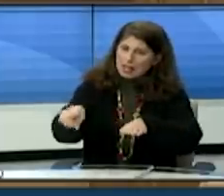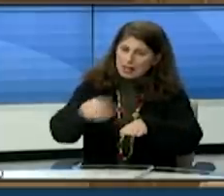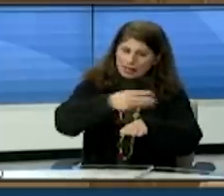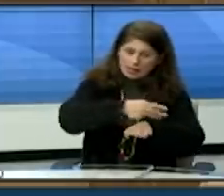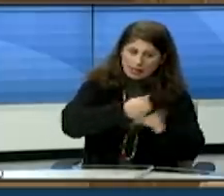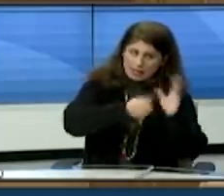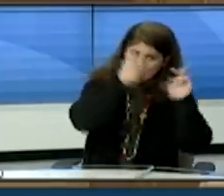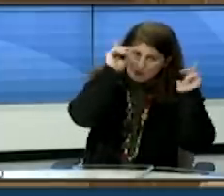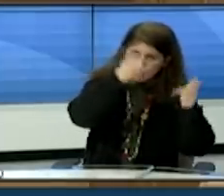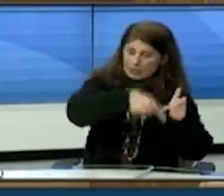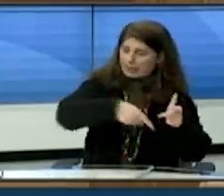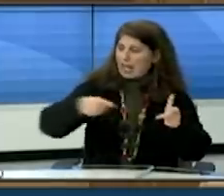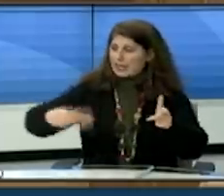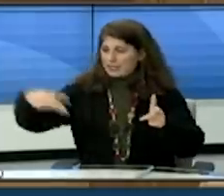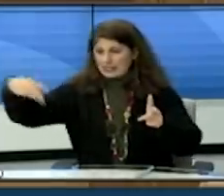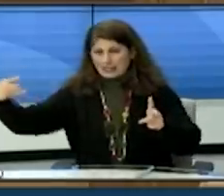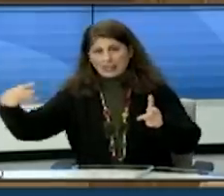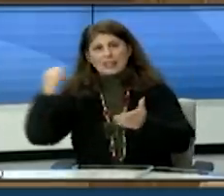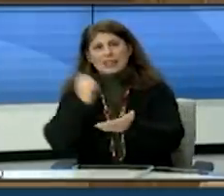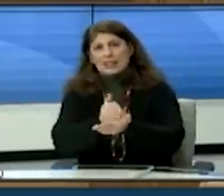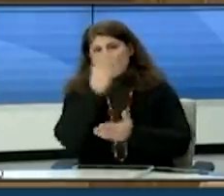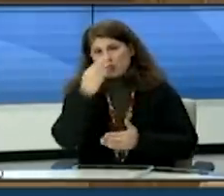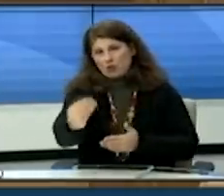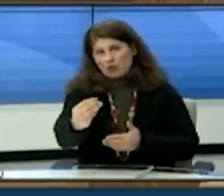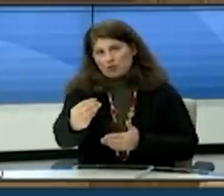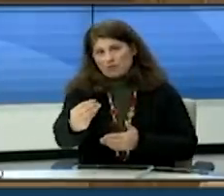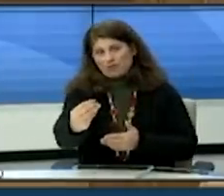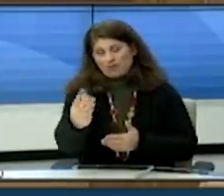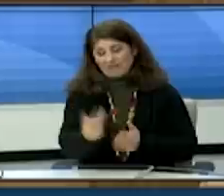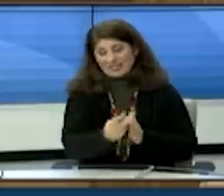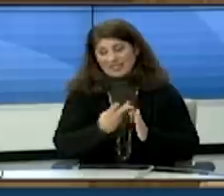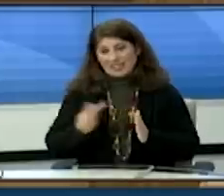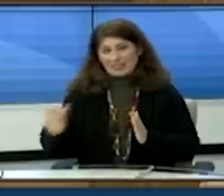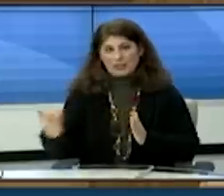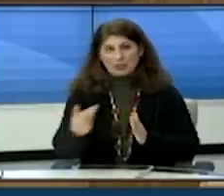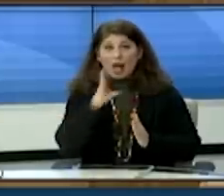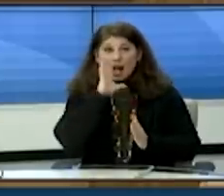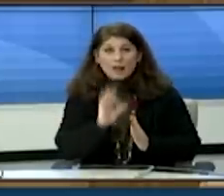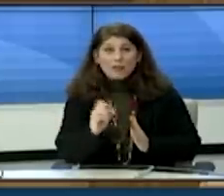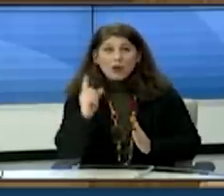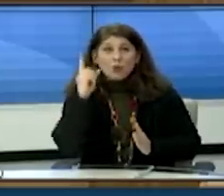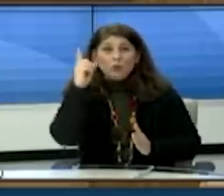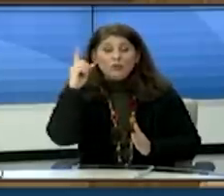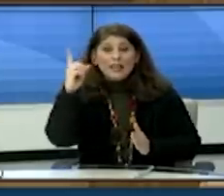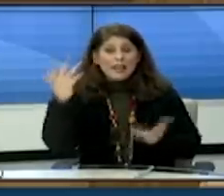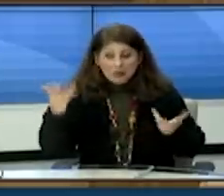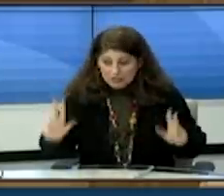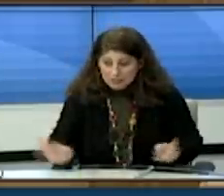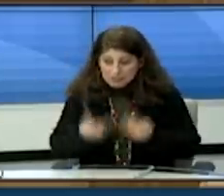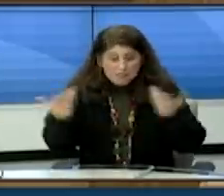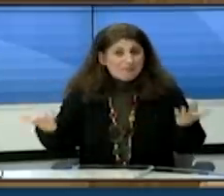ΣΥΡΙΖΑ, αλλά και το ΚΙΝΑΛ. Και η αλήθεια είναι ότι δεν βρίσκουμε ούτε ένα. Γιατί να